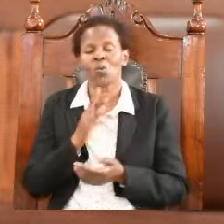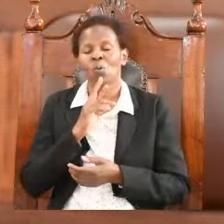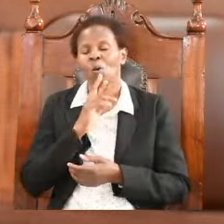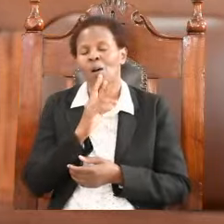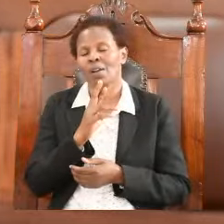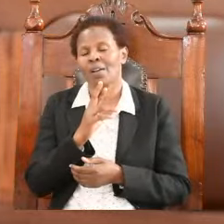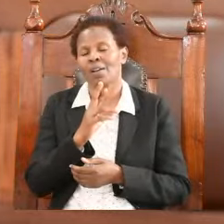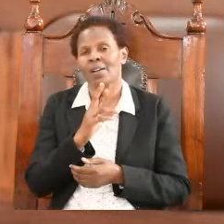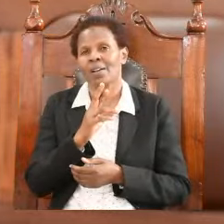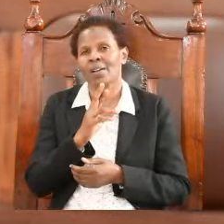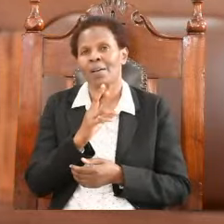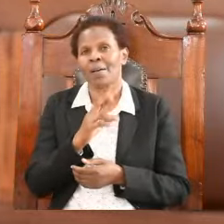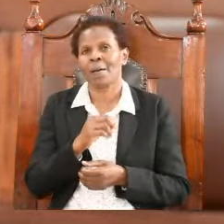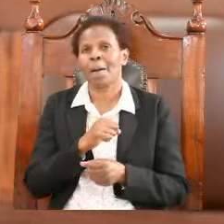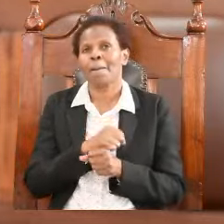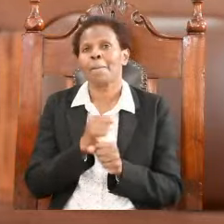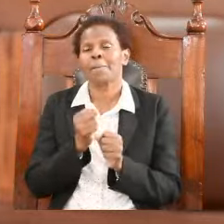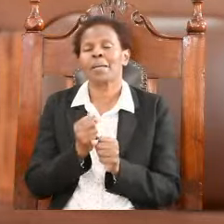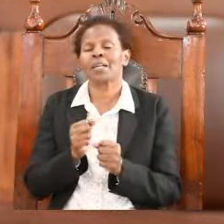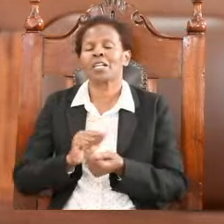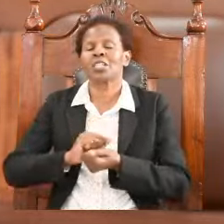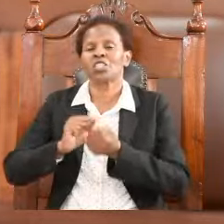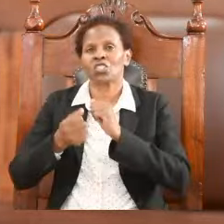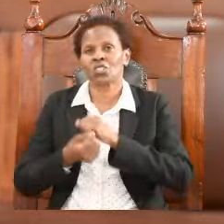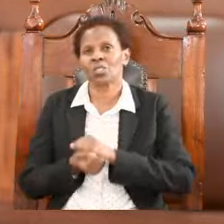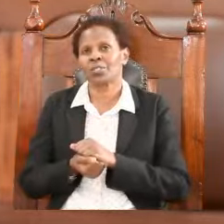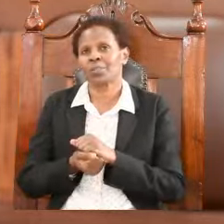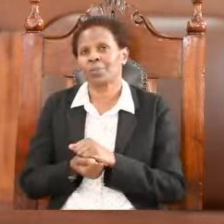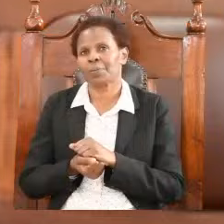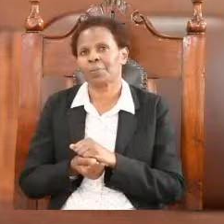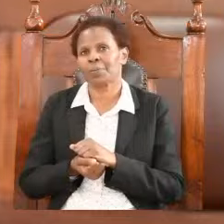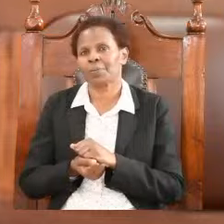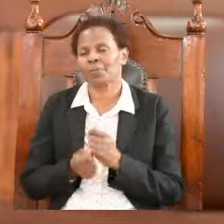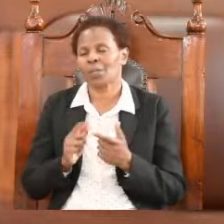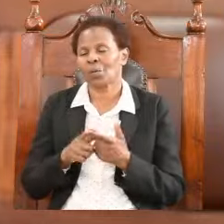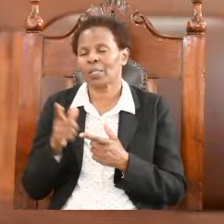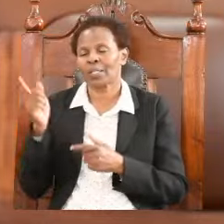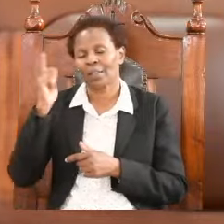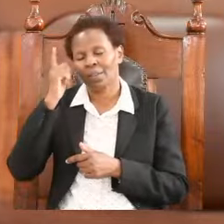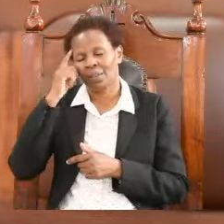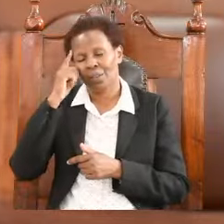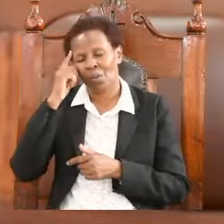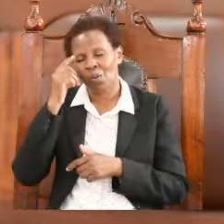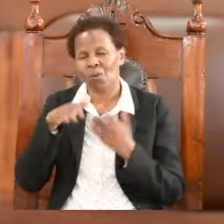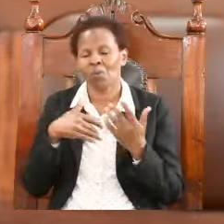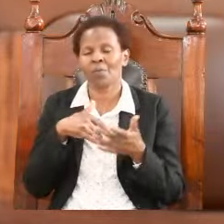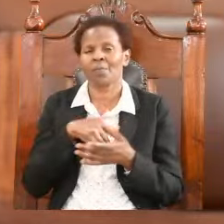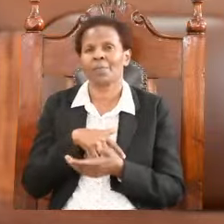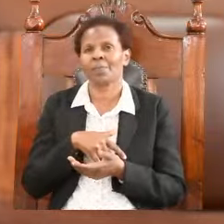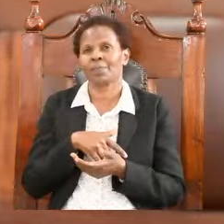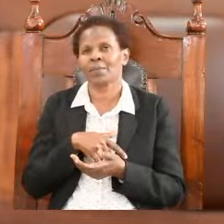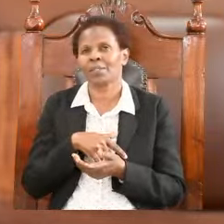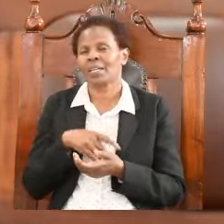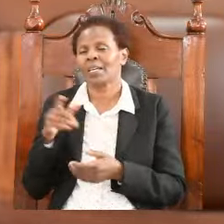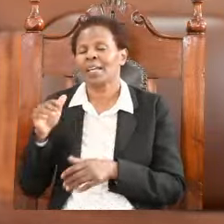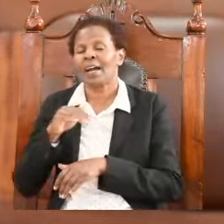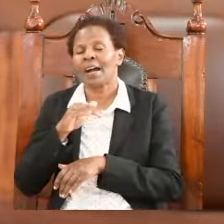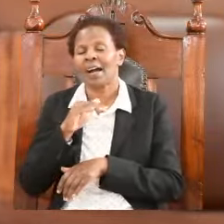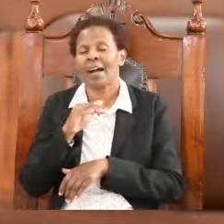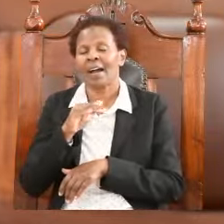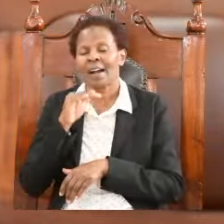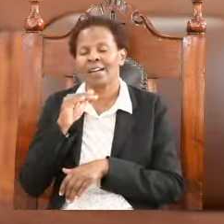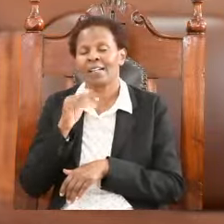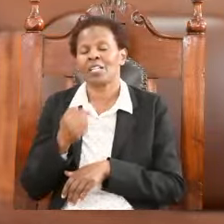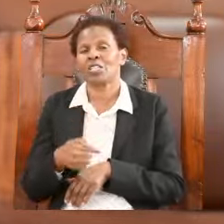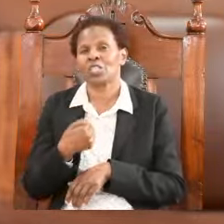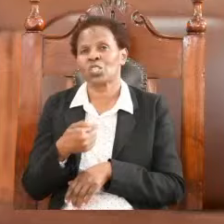twathie tukarehe ugaruruku na ngiciria ndeciria maundu macio mothe ngeyuria kiuria